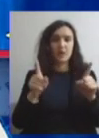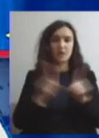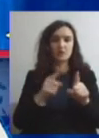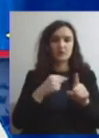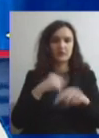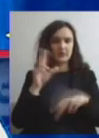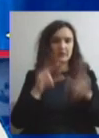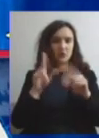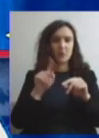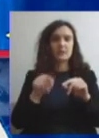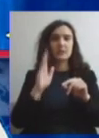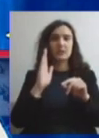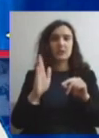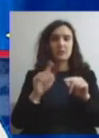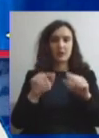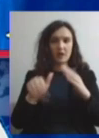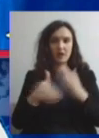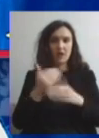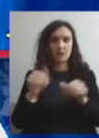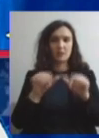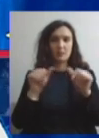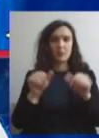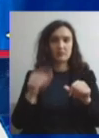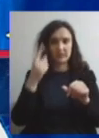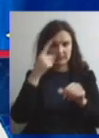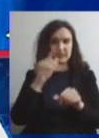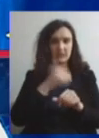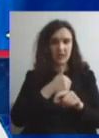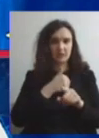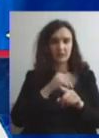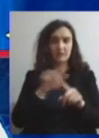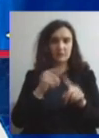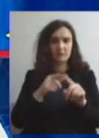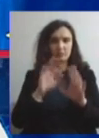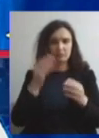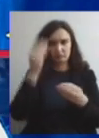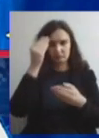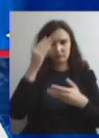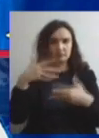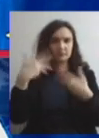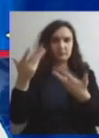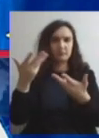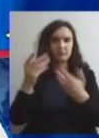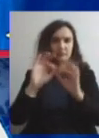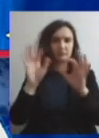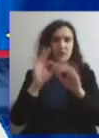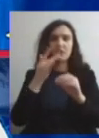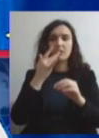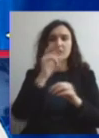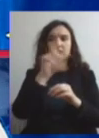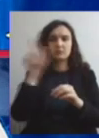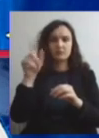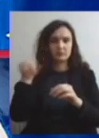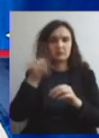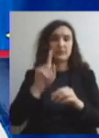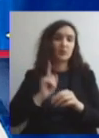ეს იქნება გარკვეულად ახალი ტიპის ინიციატივა და ამას გავუზიარებთ ჩვენს უცხოელ კოლეგებს და